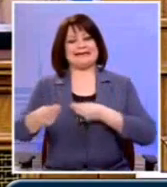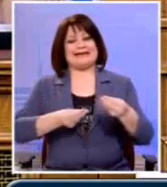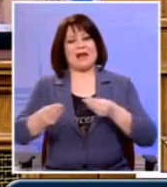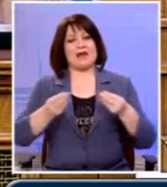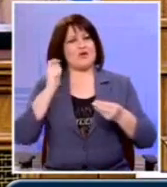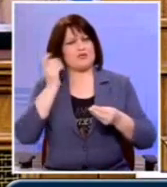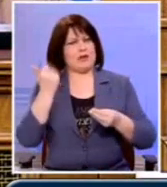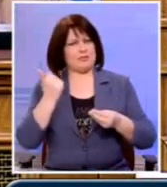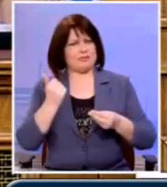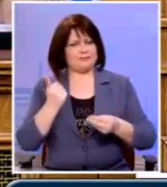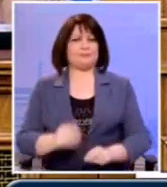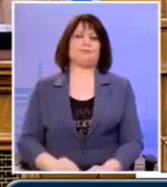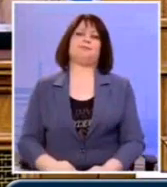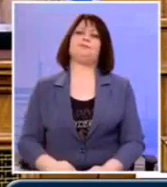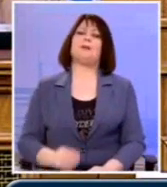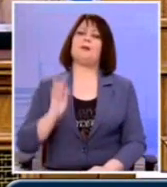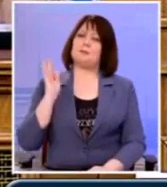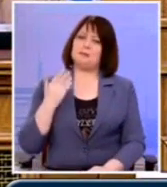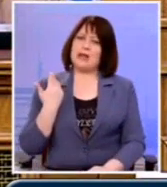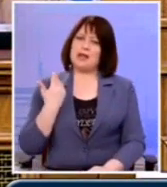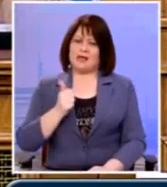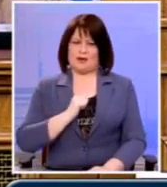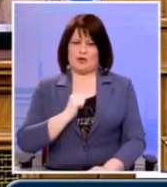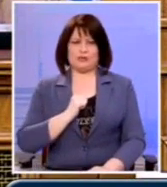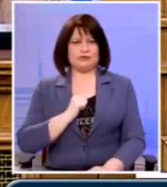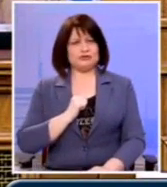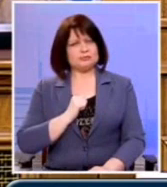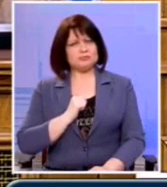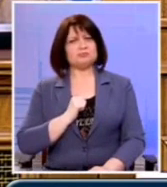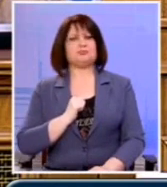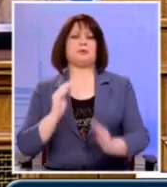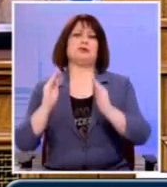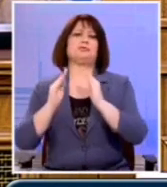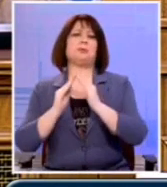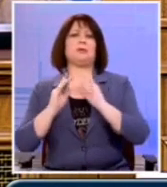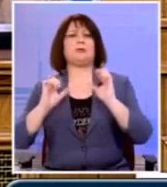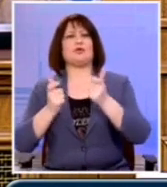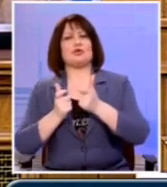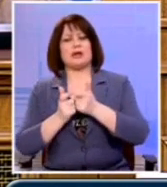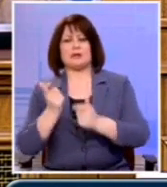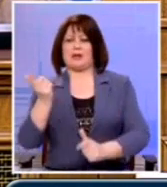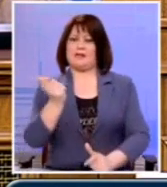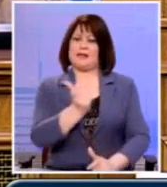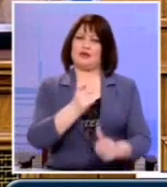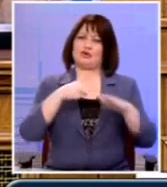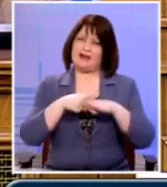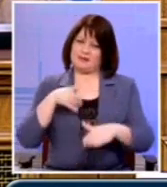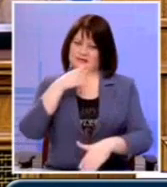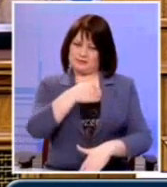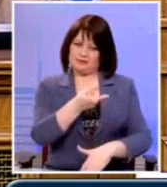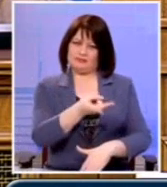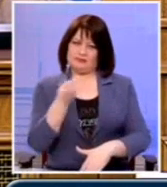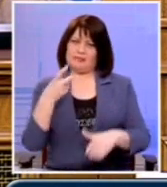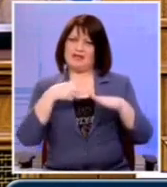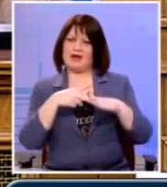Κάποτε ένας ιδιώτης, ένα νοικοκυριό, δανειζόταν χρήματα από μια τράπεζα για